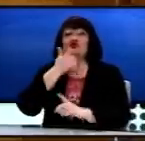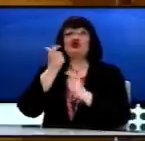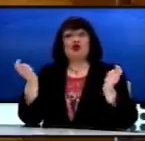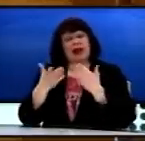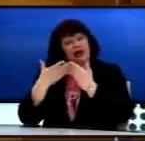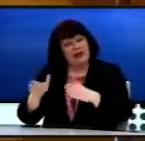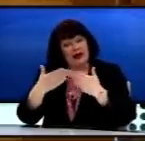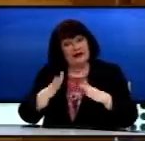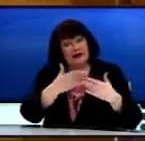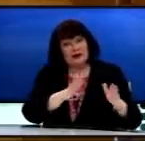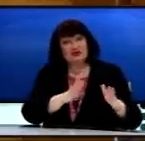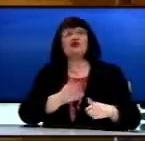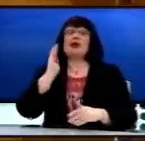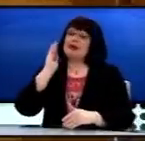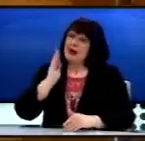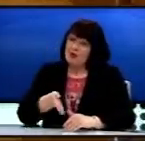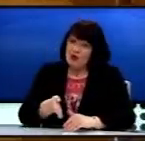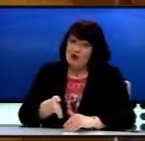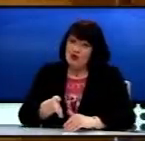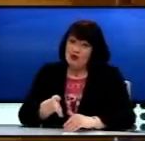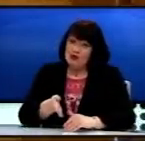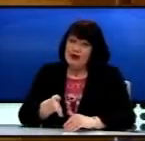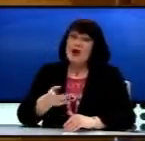σχολεία μας όταν θα έχουμε τη δυνατότητα